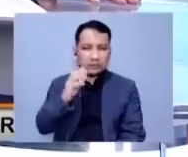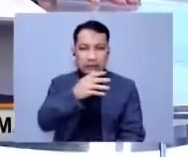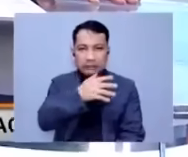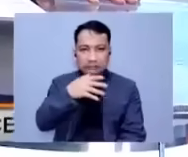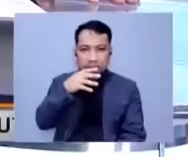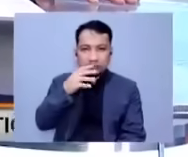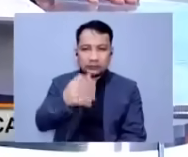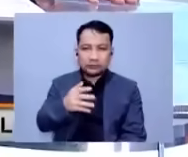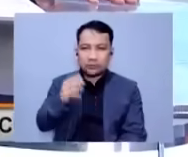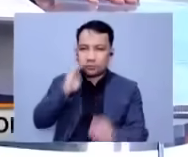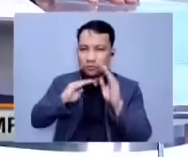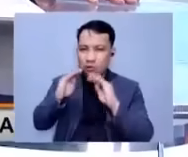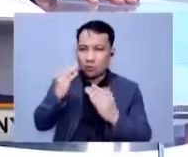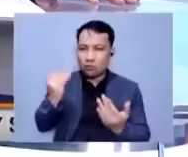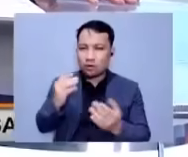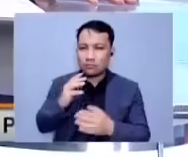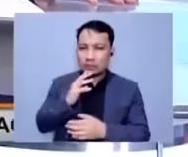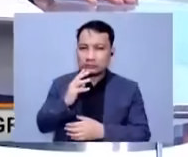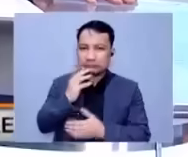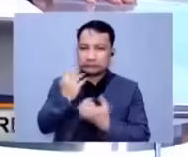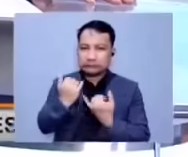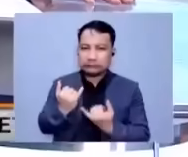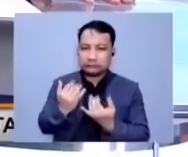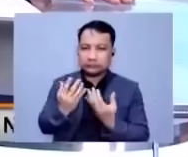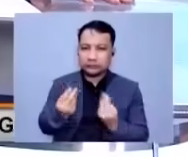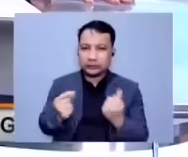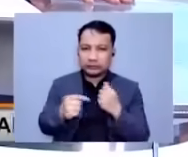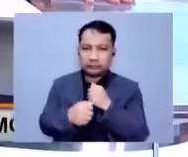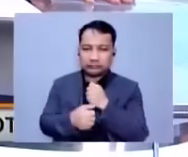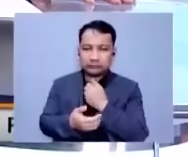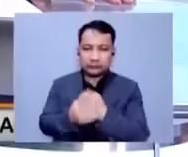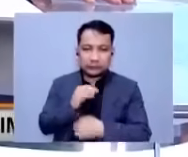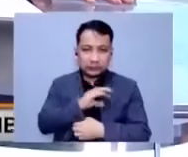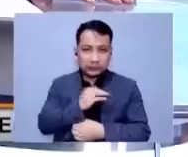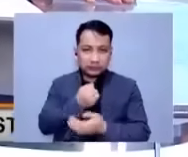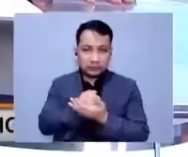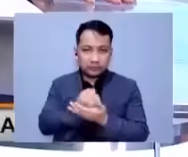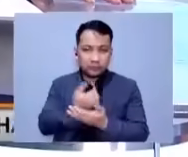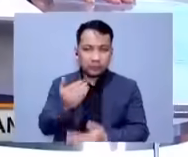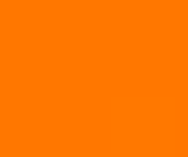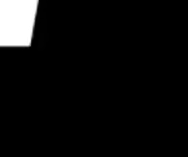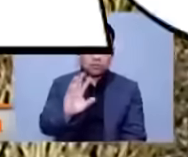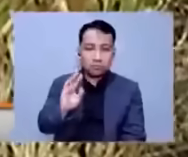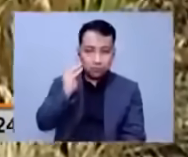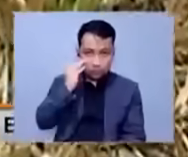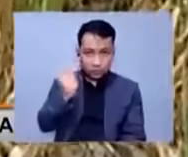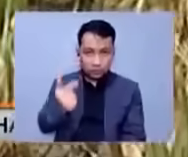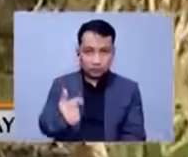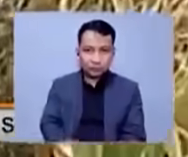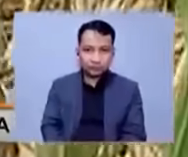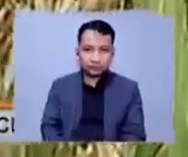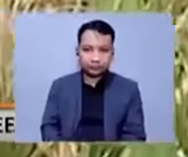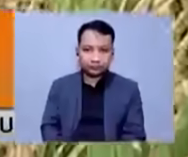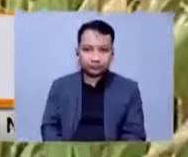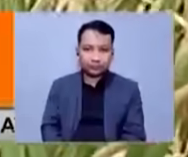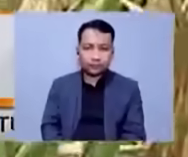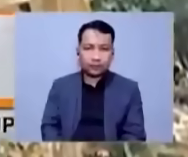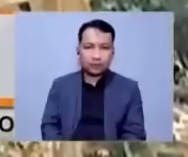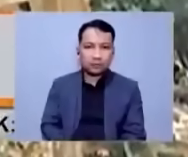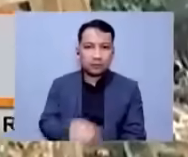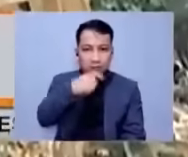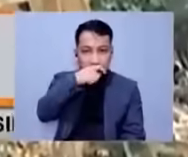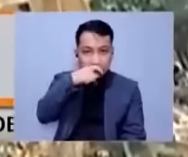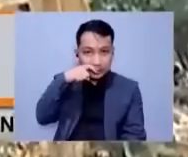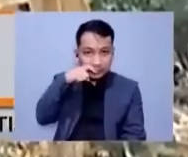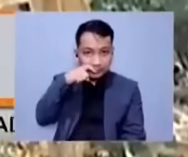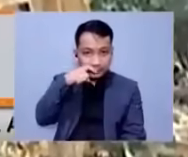problemado dahil wala na silang kinikita. Nasa frontline ng balitang yan, si Mon Gualvez. Tuyong-tuyo na at hindi